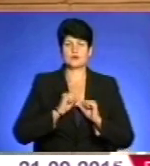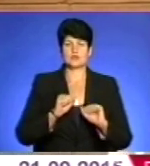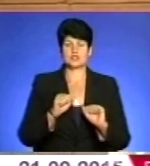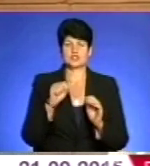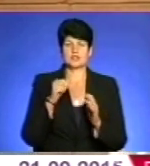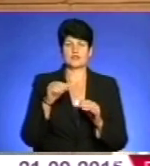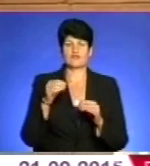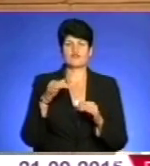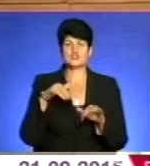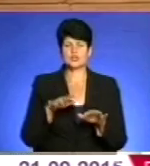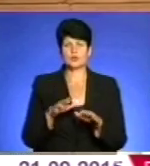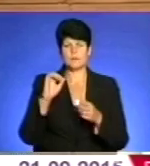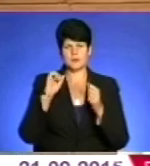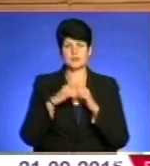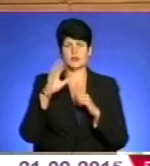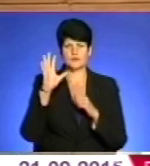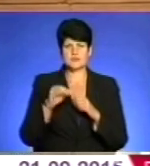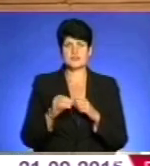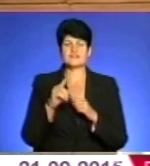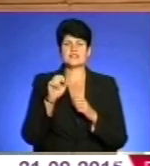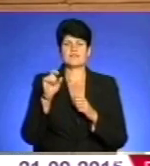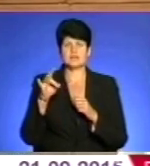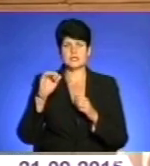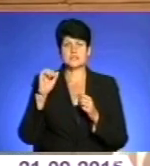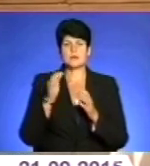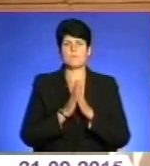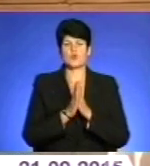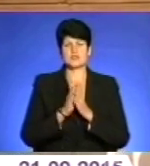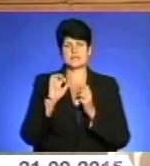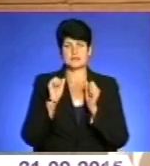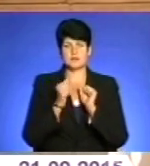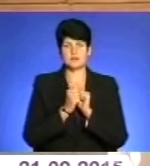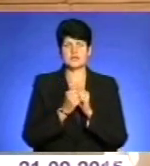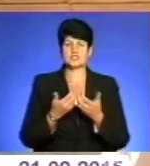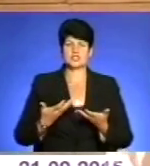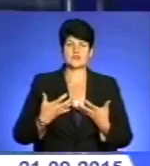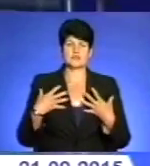пам'ятають усі. І в Зарваниці, зокрема, моляться за його пам'ять, а за живих – за здоров'я.